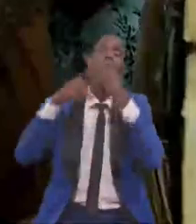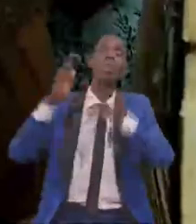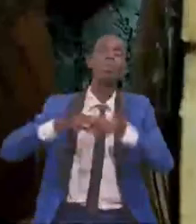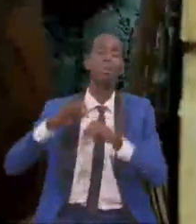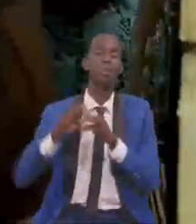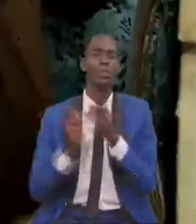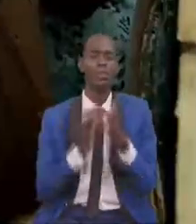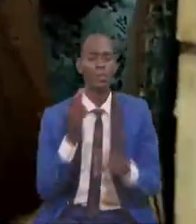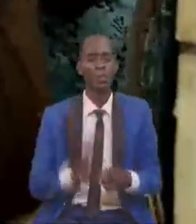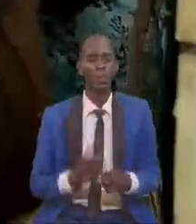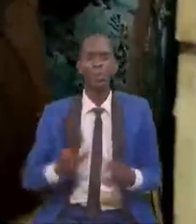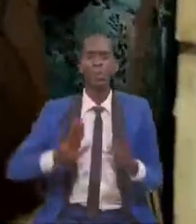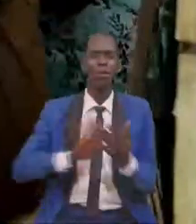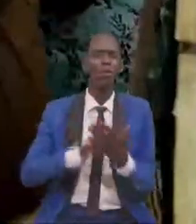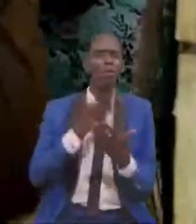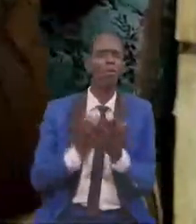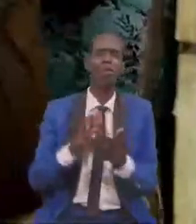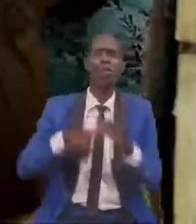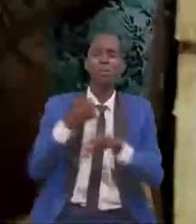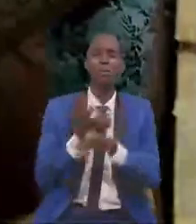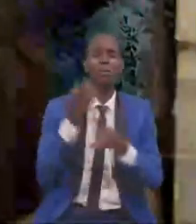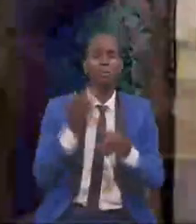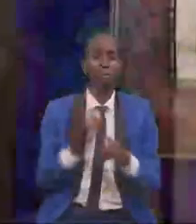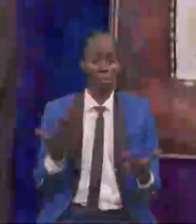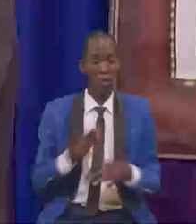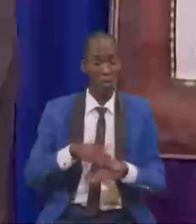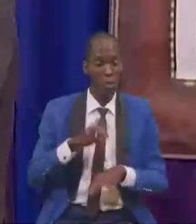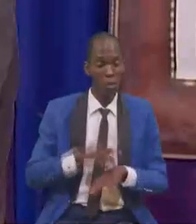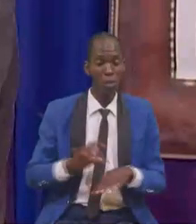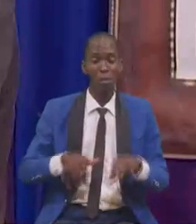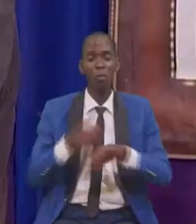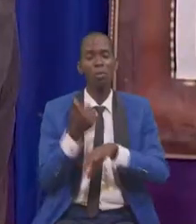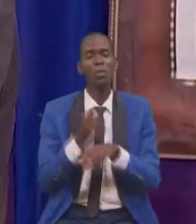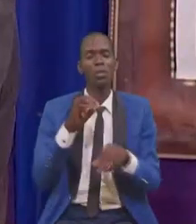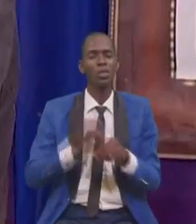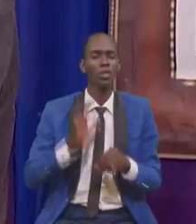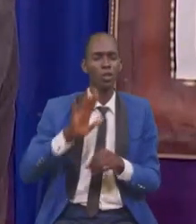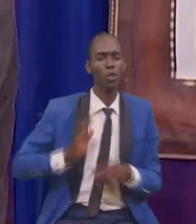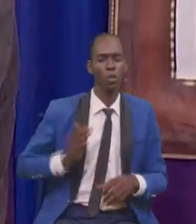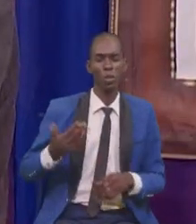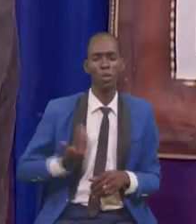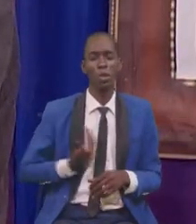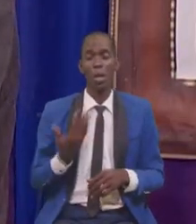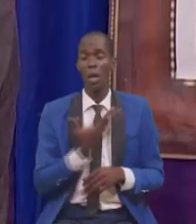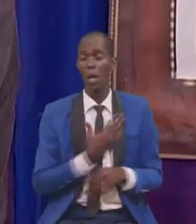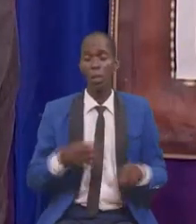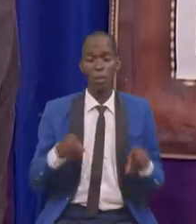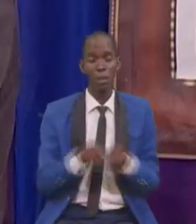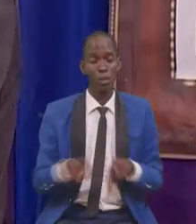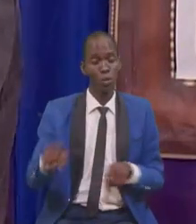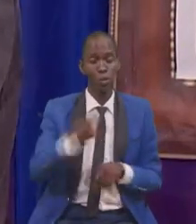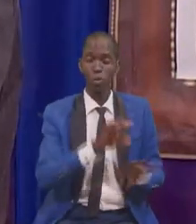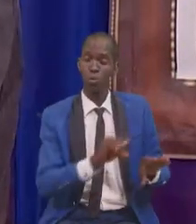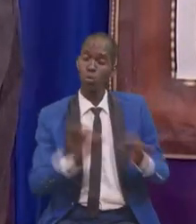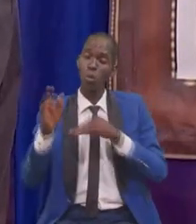ciel. La confirmation sur la terre. La confirmation dans votre âme. Comme vous